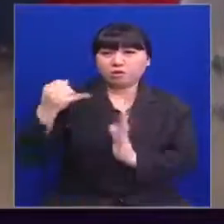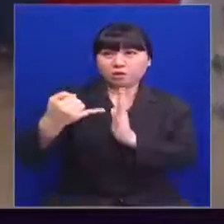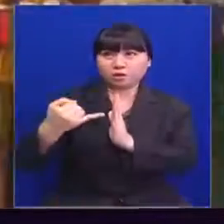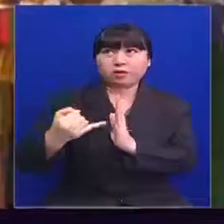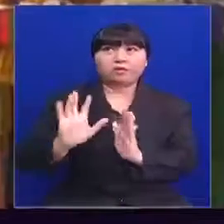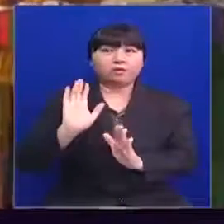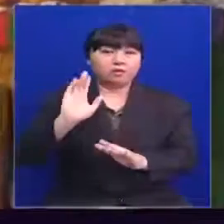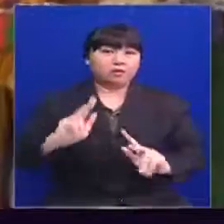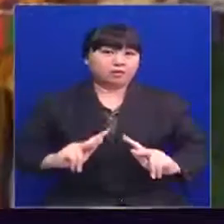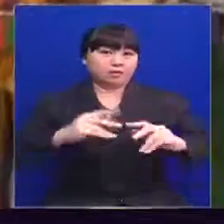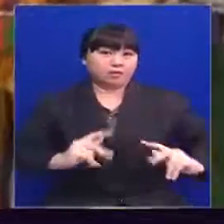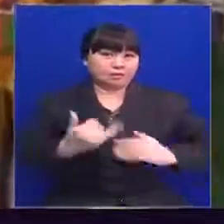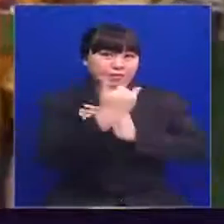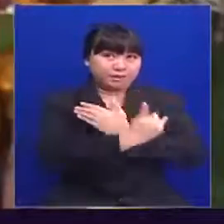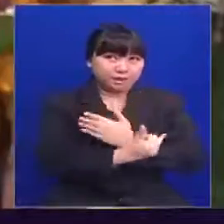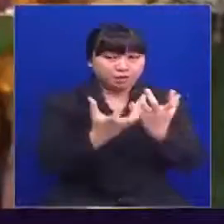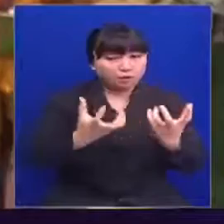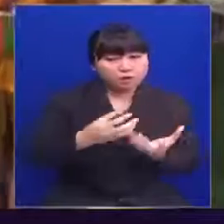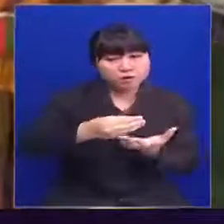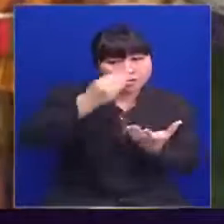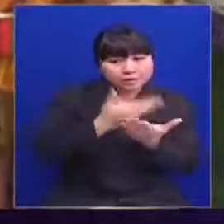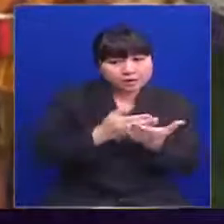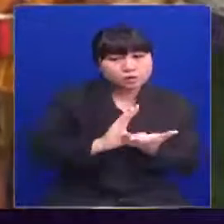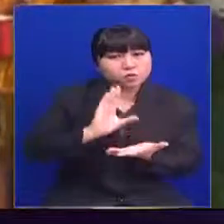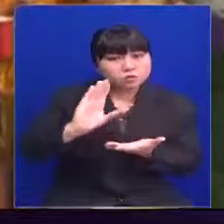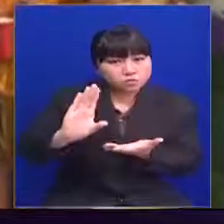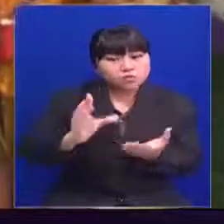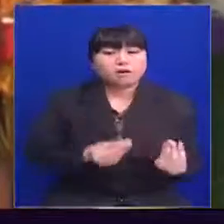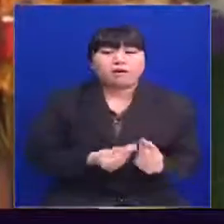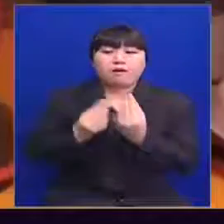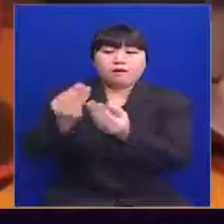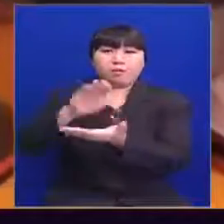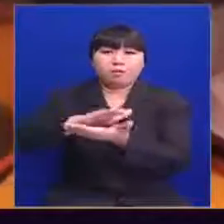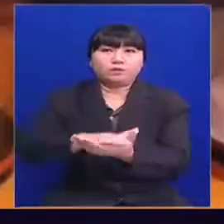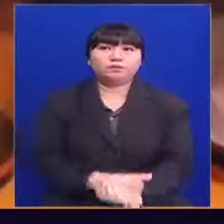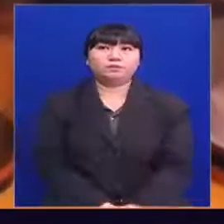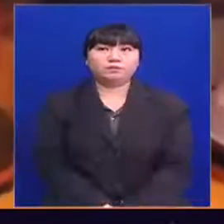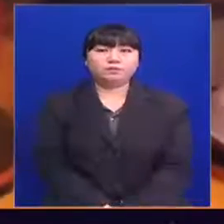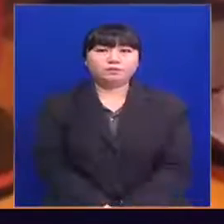เทศได้มอบอุปกรณ์การเรียนและเงินทุนสนับสนุนการศึกษาให้ทางโรงเรียนไปด้วยครับ